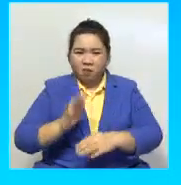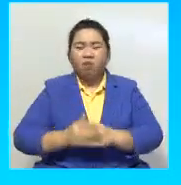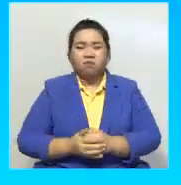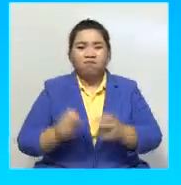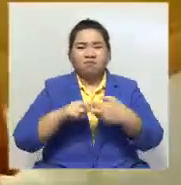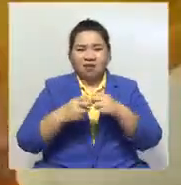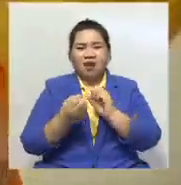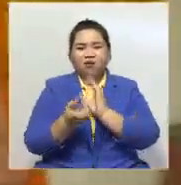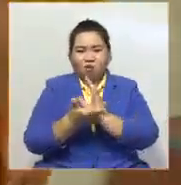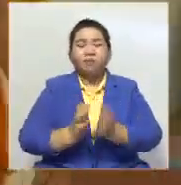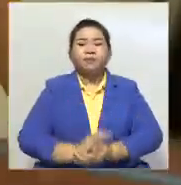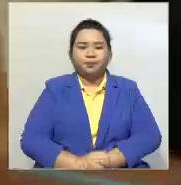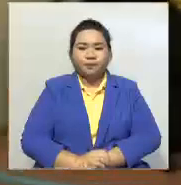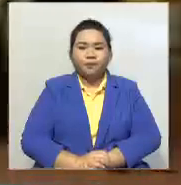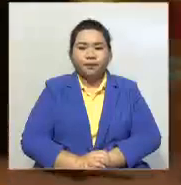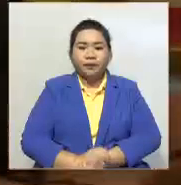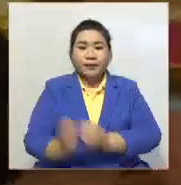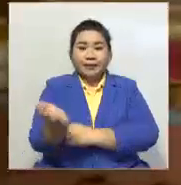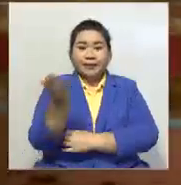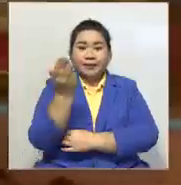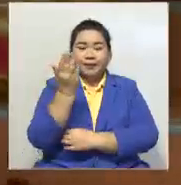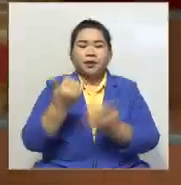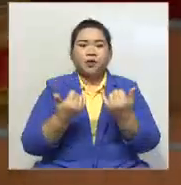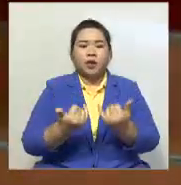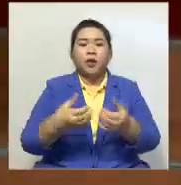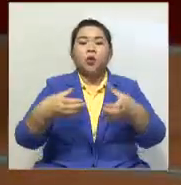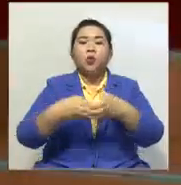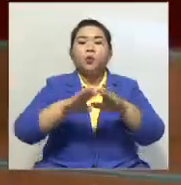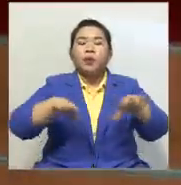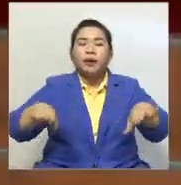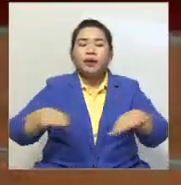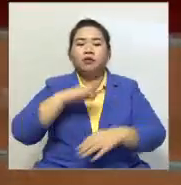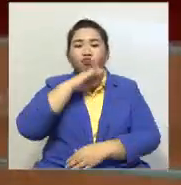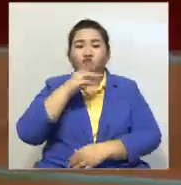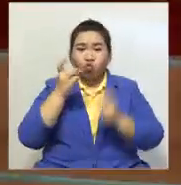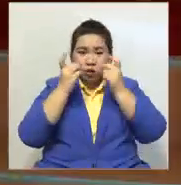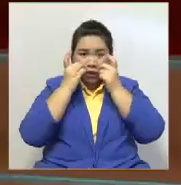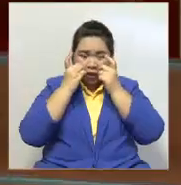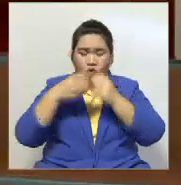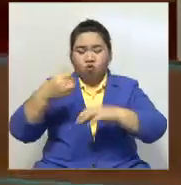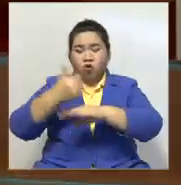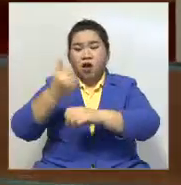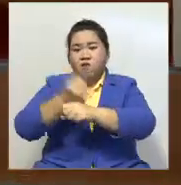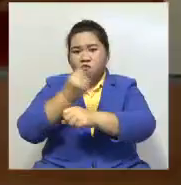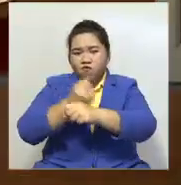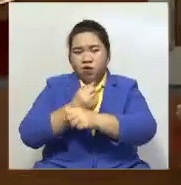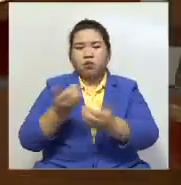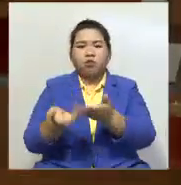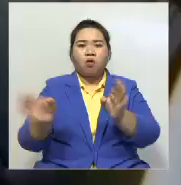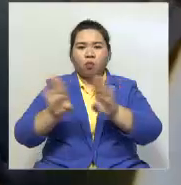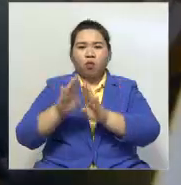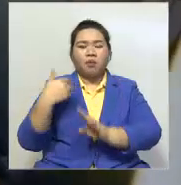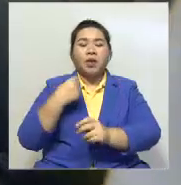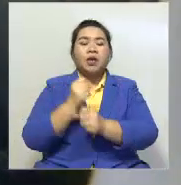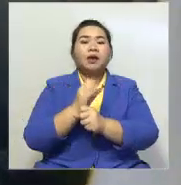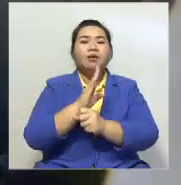ครับส่วนช่วงเช้าของวันนี้นะครับทางน้องๆทีมหมูป่าและโค้ชเอกพร้อมทั้งครอบครัวก็ได้ทำบุญสืบช